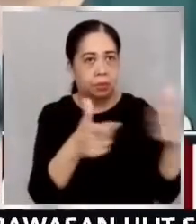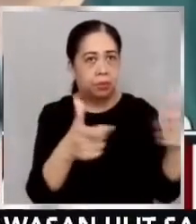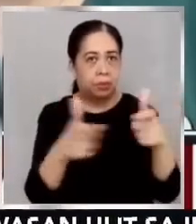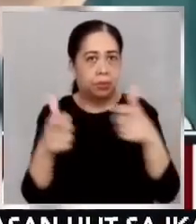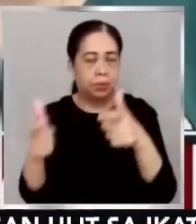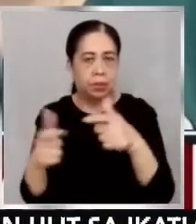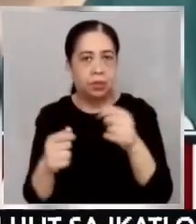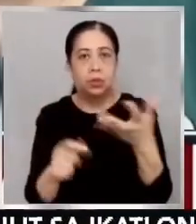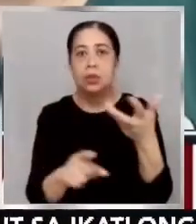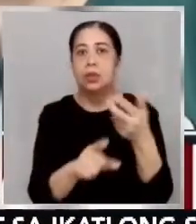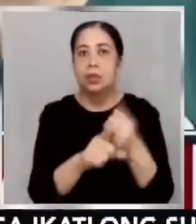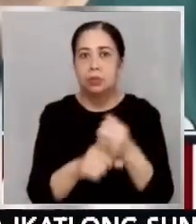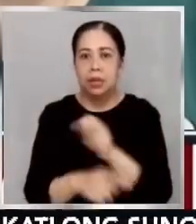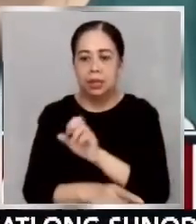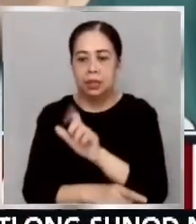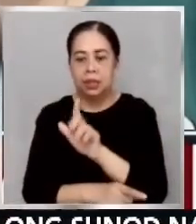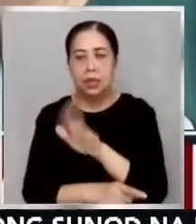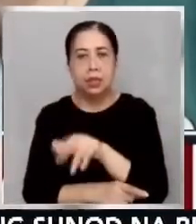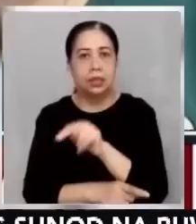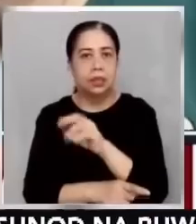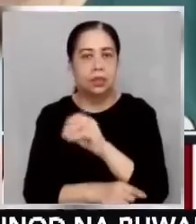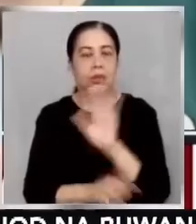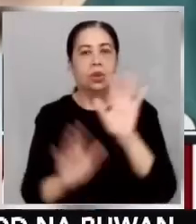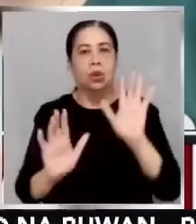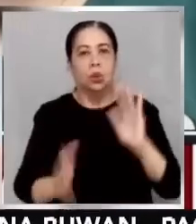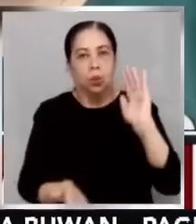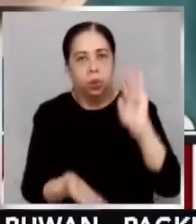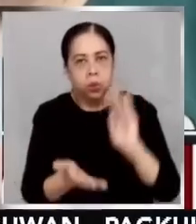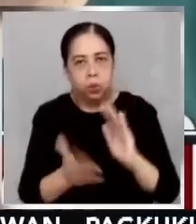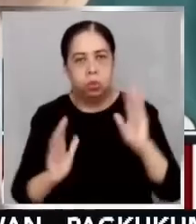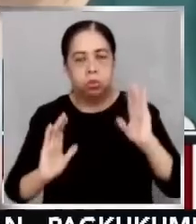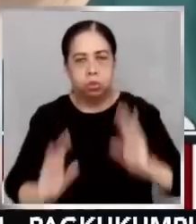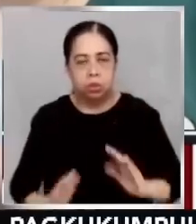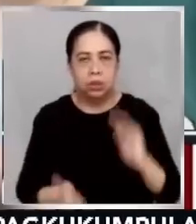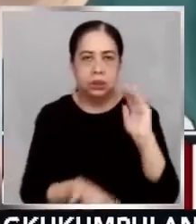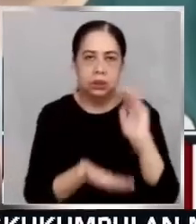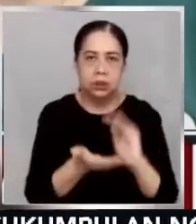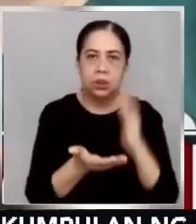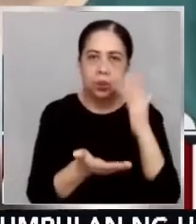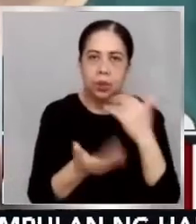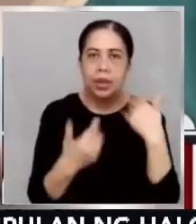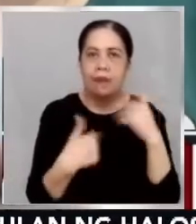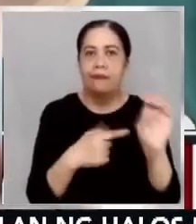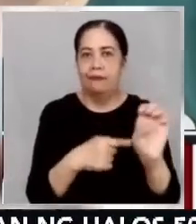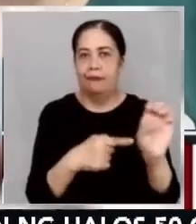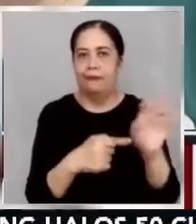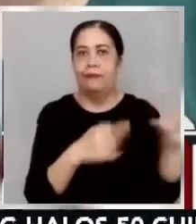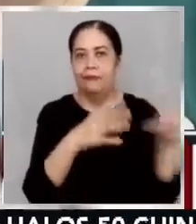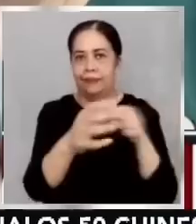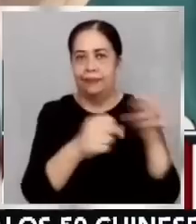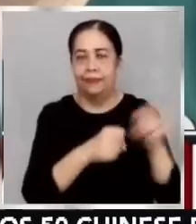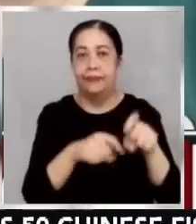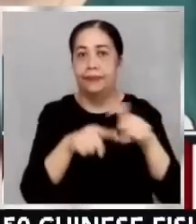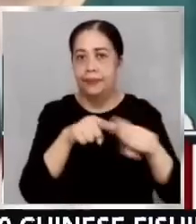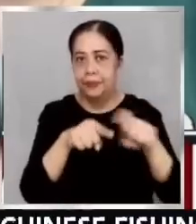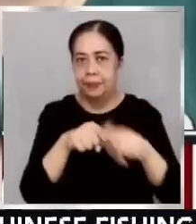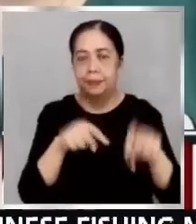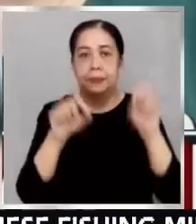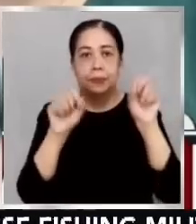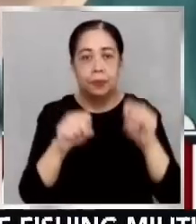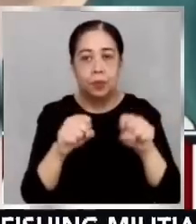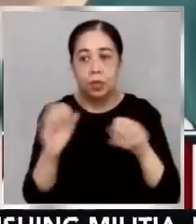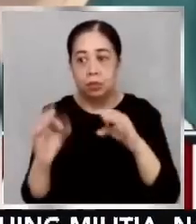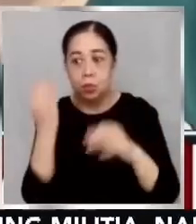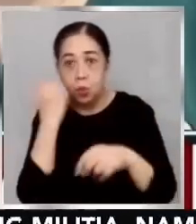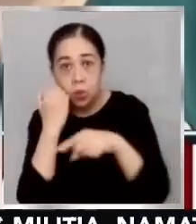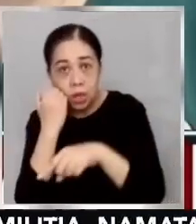ng El Nino ay maiibsan dahil meron po tayong pagkukunan ng energy na posibleng magkulang dahil